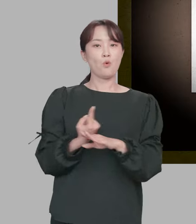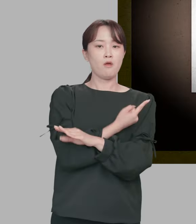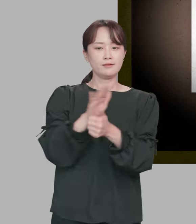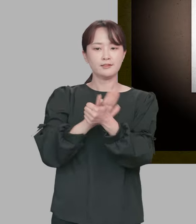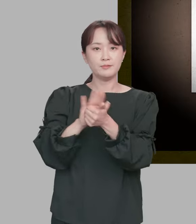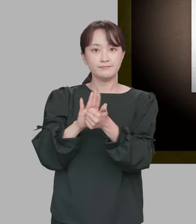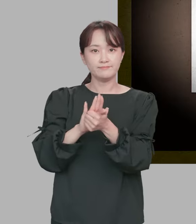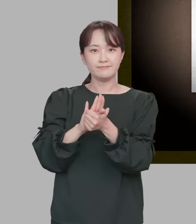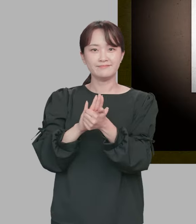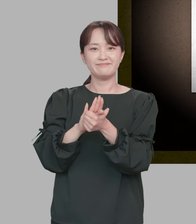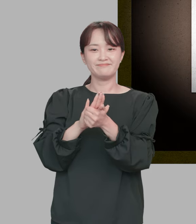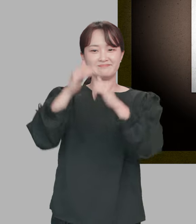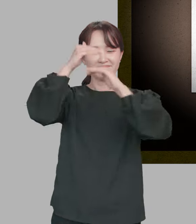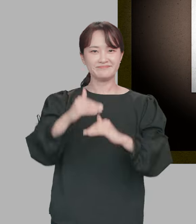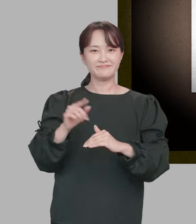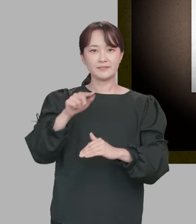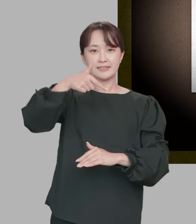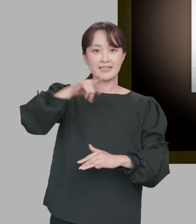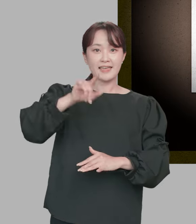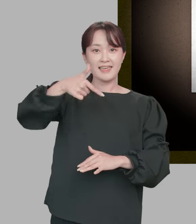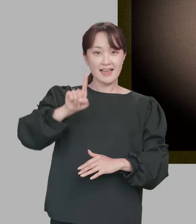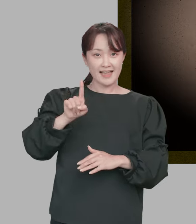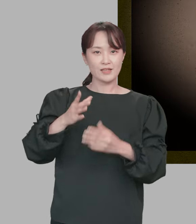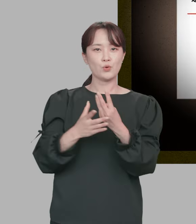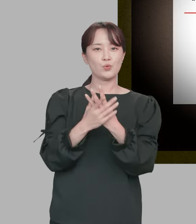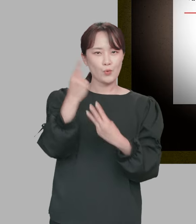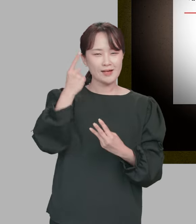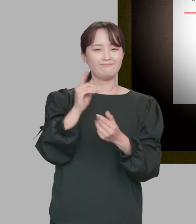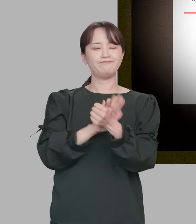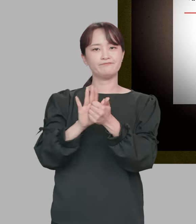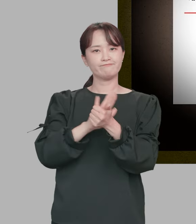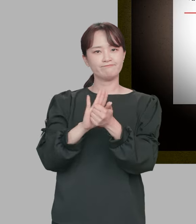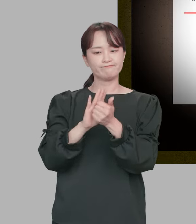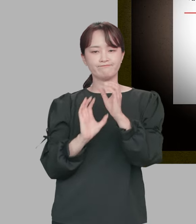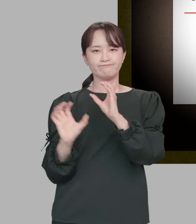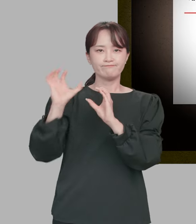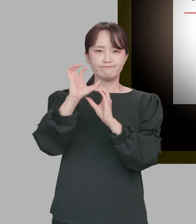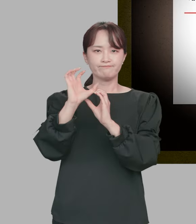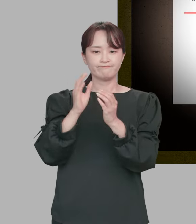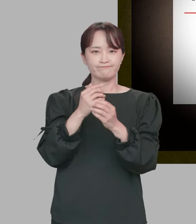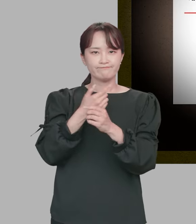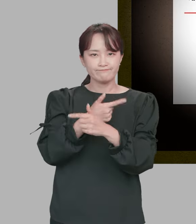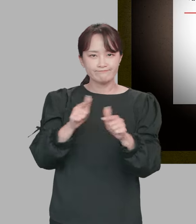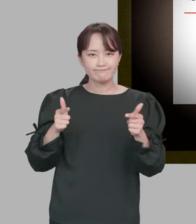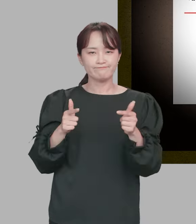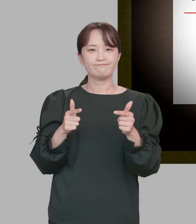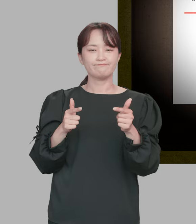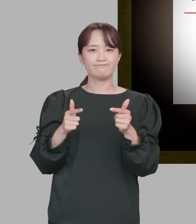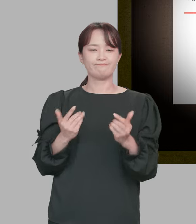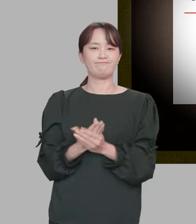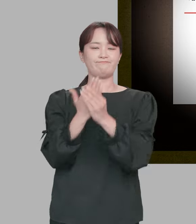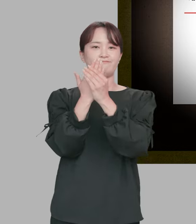이외에도 서비스 차원에서는 재가급여를 확대하고 통합재가 서비스를 보완해 다양한 수요에 맞춰